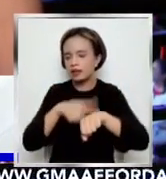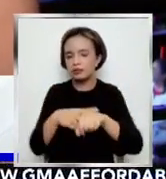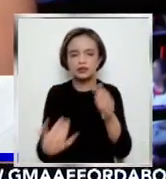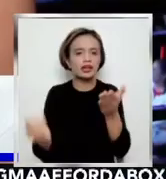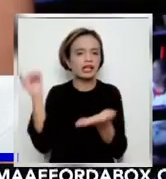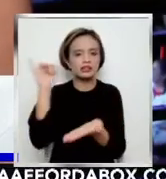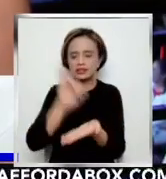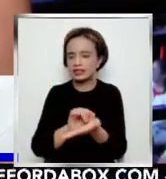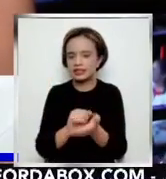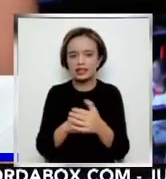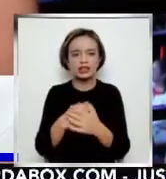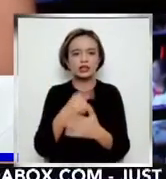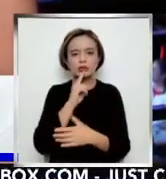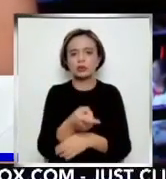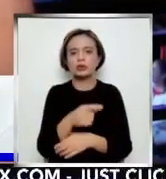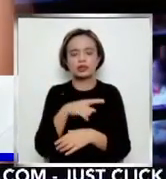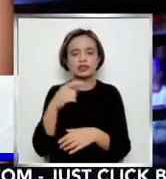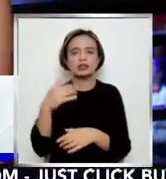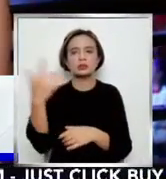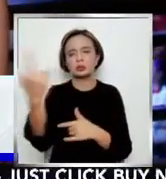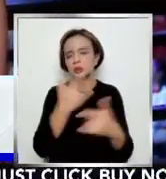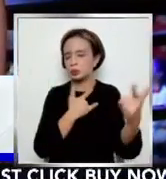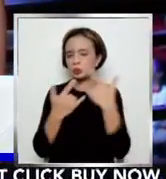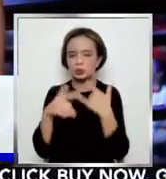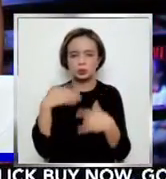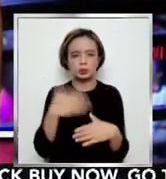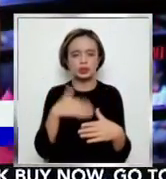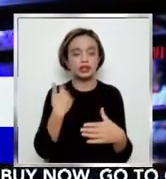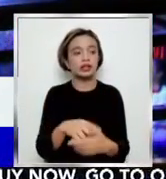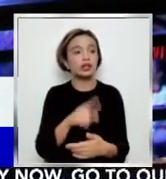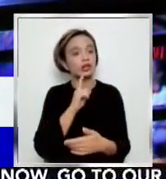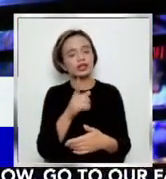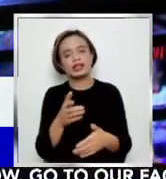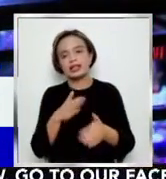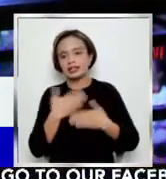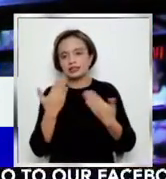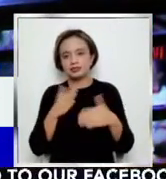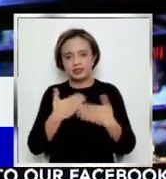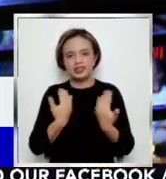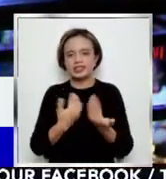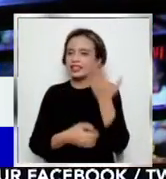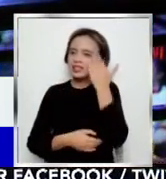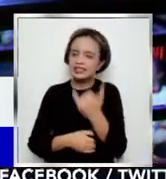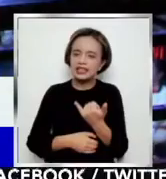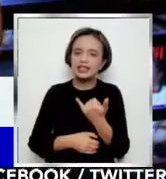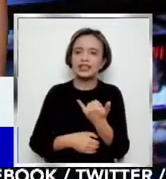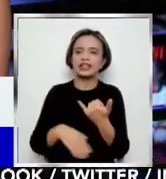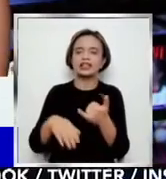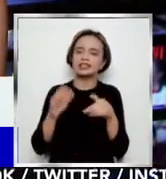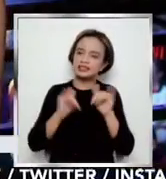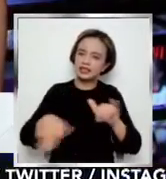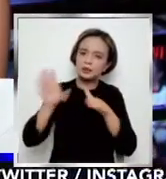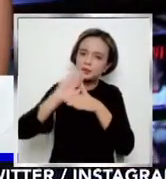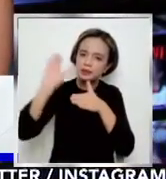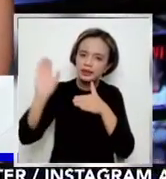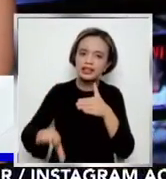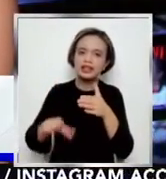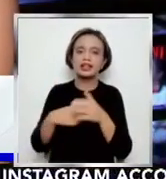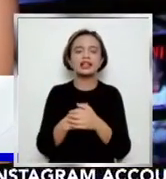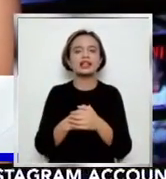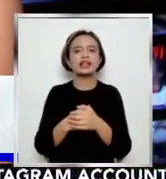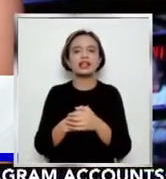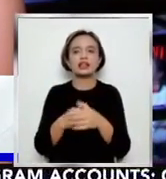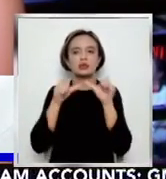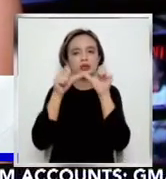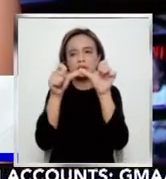Talagang minamahal nila kami ng buong. Nakakatuwa lang kasi ayun, kumpleto pa rin sila at wala pa rin silang sawang sumusuporta sa ating